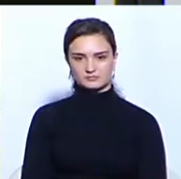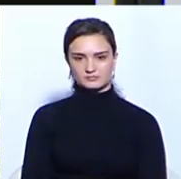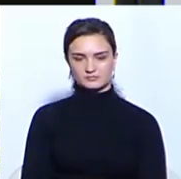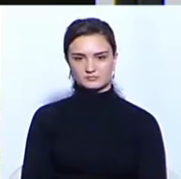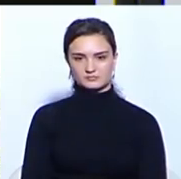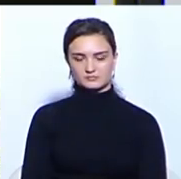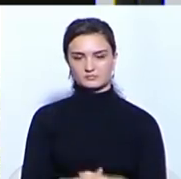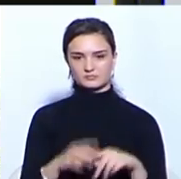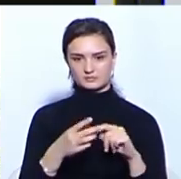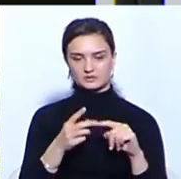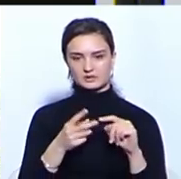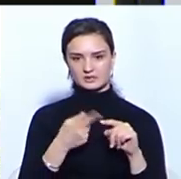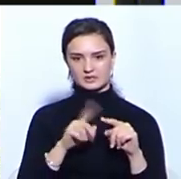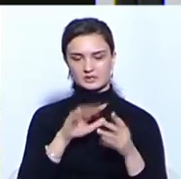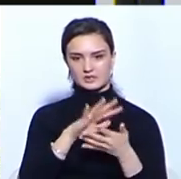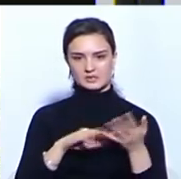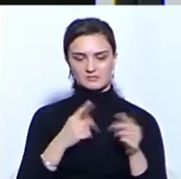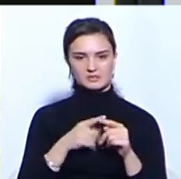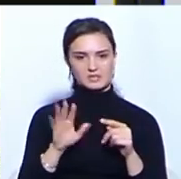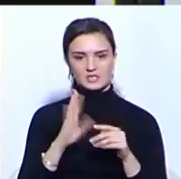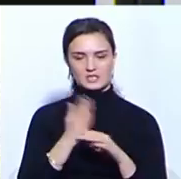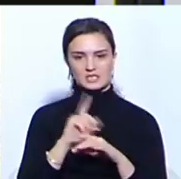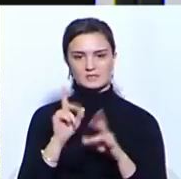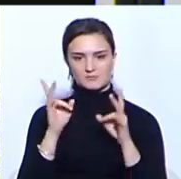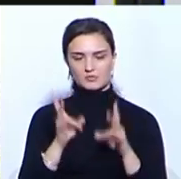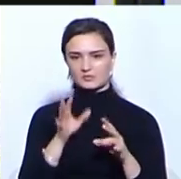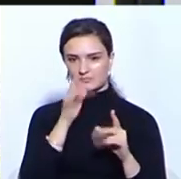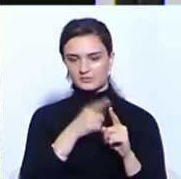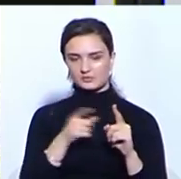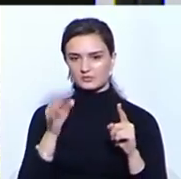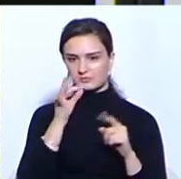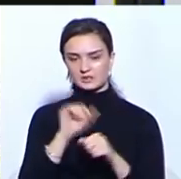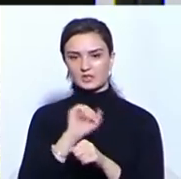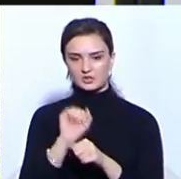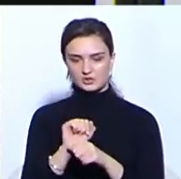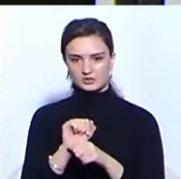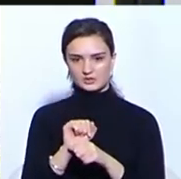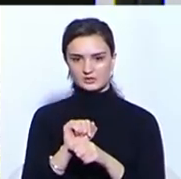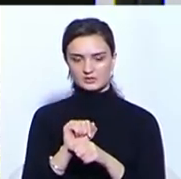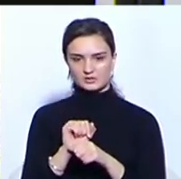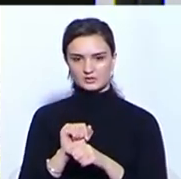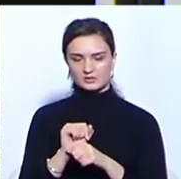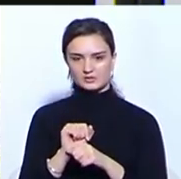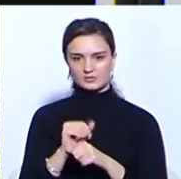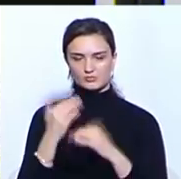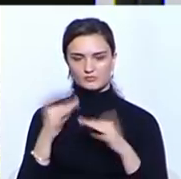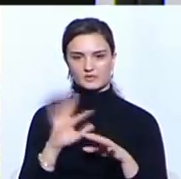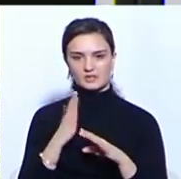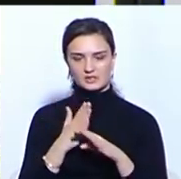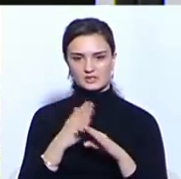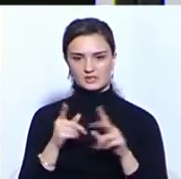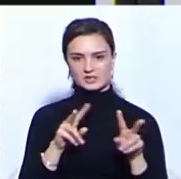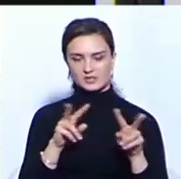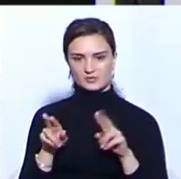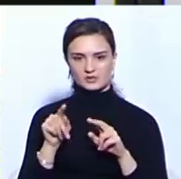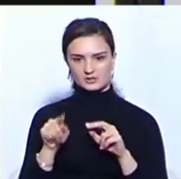ეს ტენდენცია გრძელდება. ეს არ არის ის, რაც მოხდა თქვათ რაღაც პერიოდში და მერე გაჩერდა და უკვე აღარ არის ანალოგიური